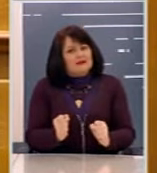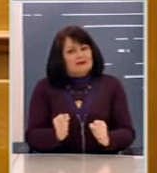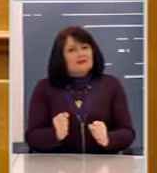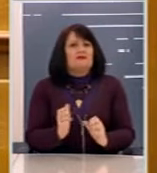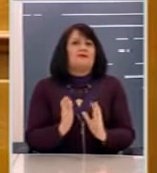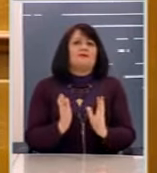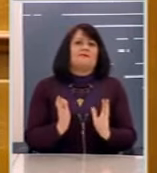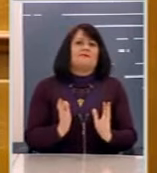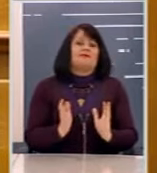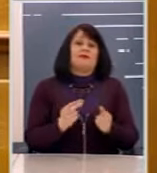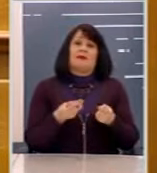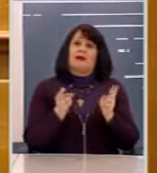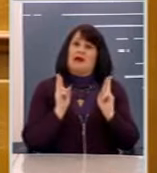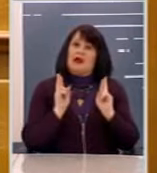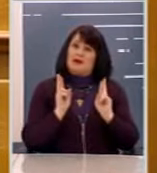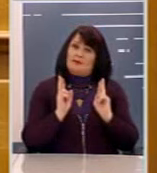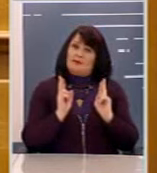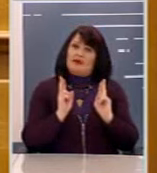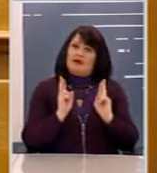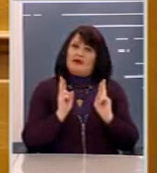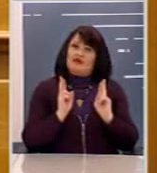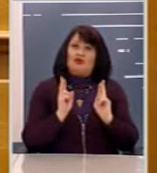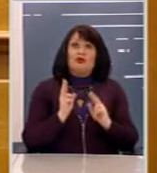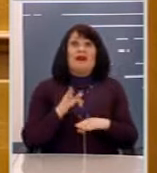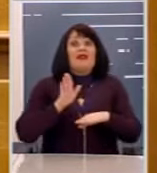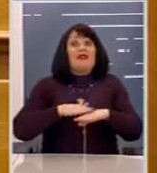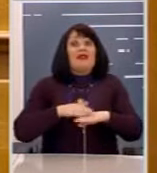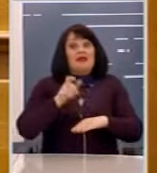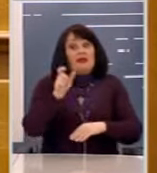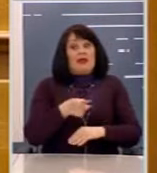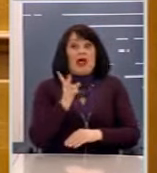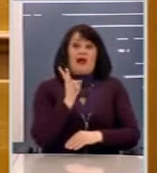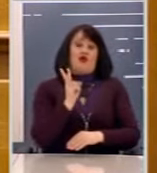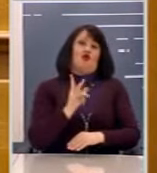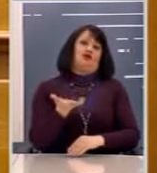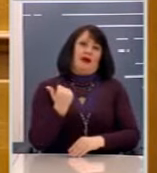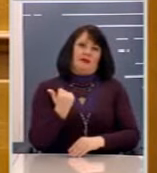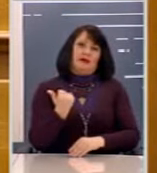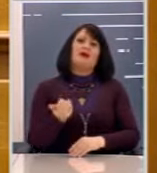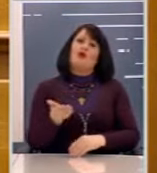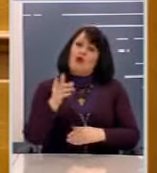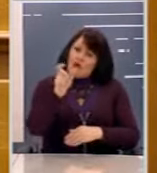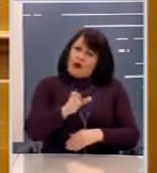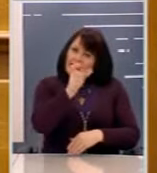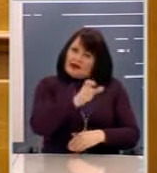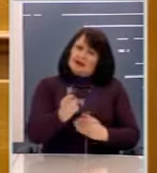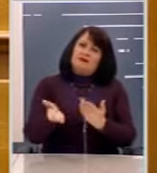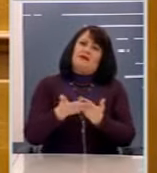και ελπίζω από θέση μη ενοχής σε αυτή την υπόθεση.